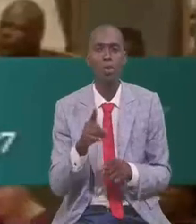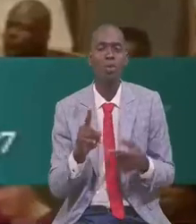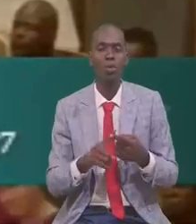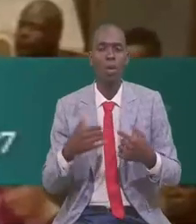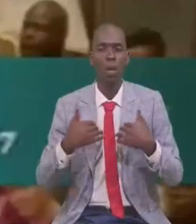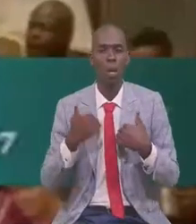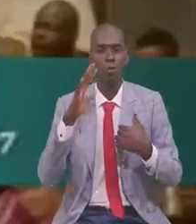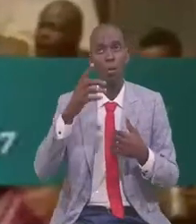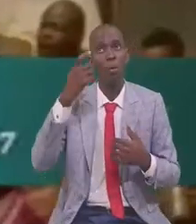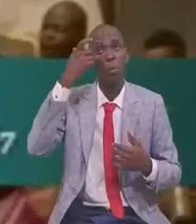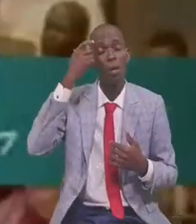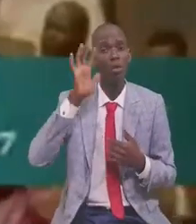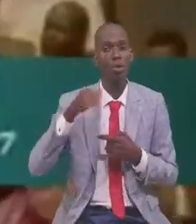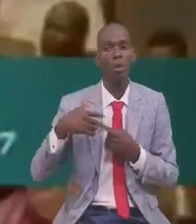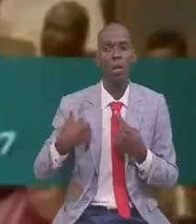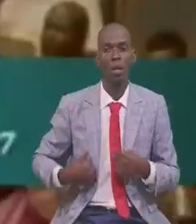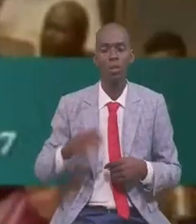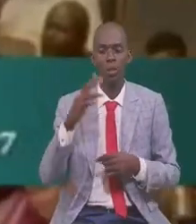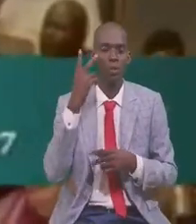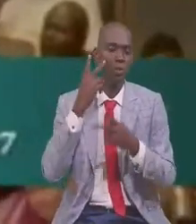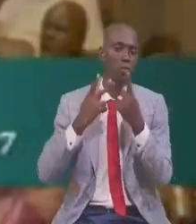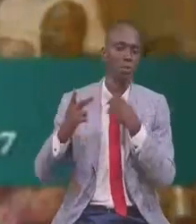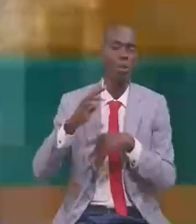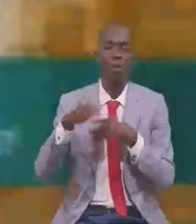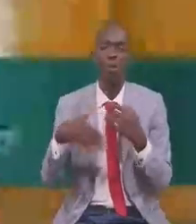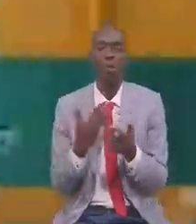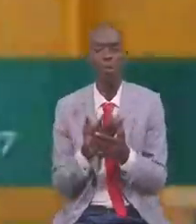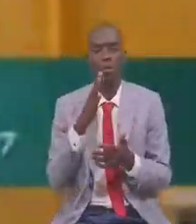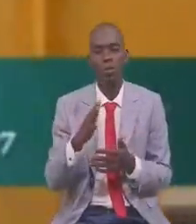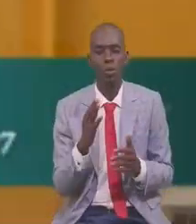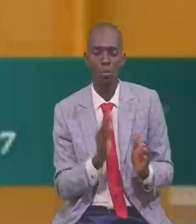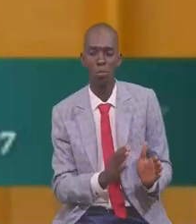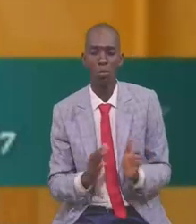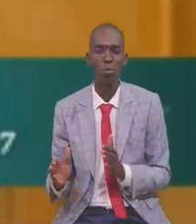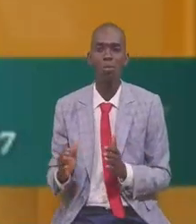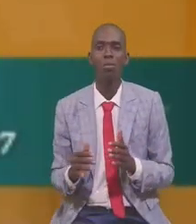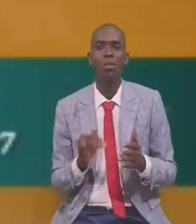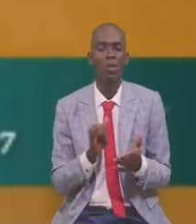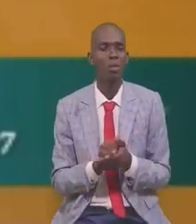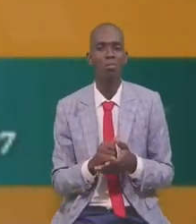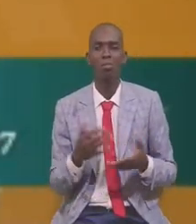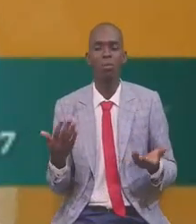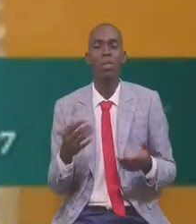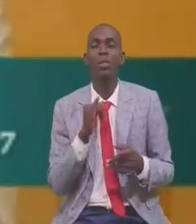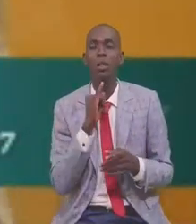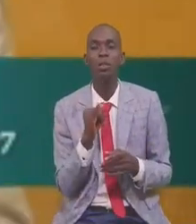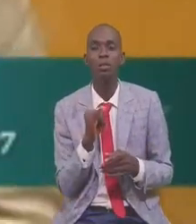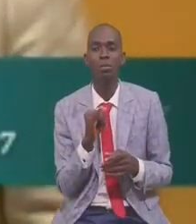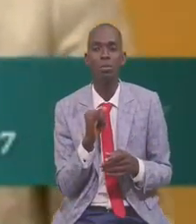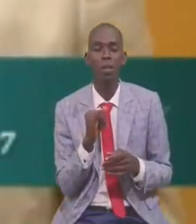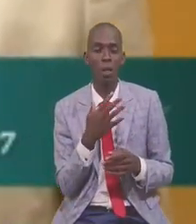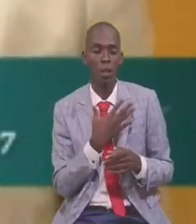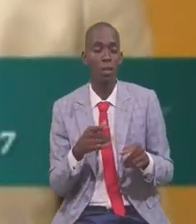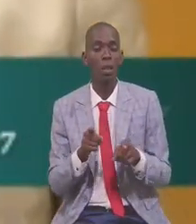pensée, ton cœur, tout attaché. C'est comme si le semeur est allé semer,